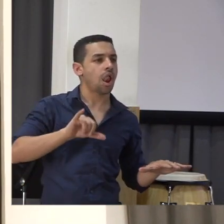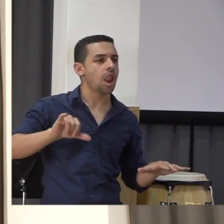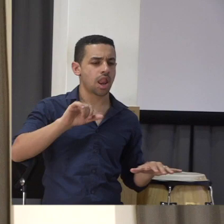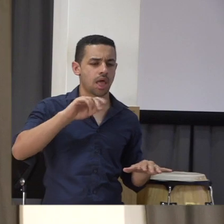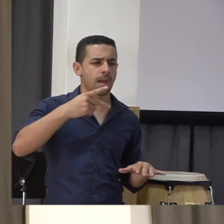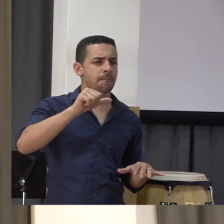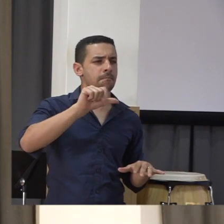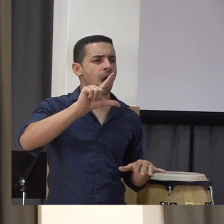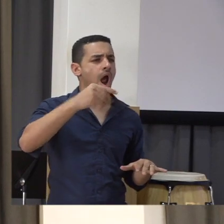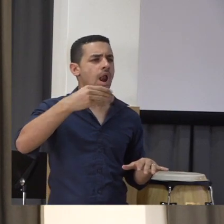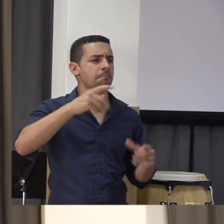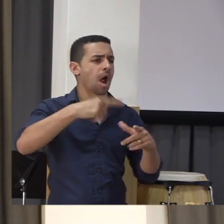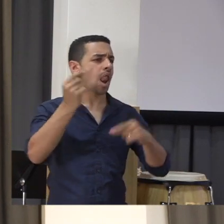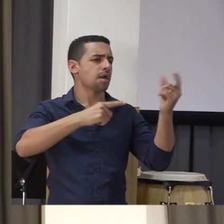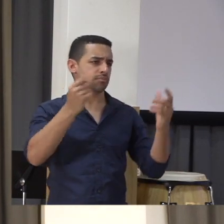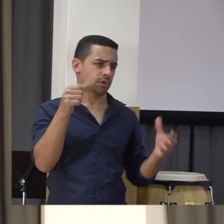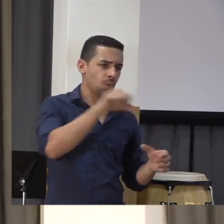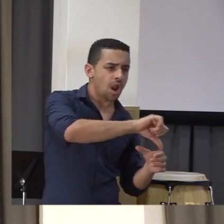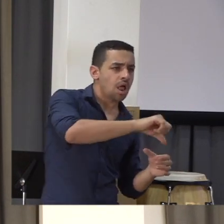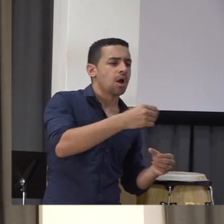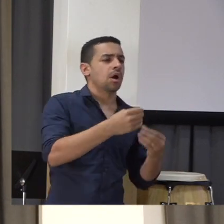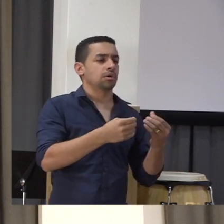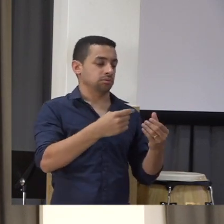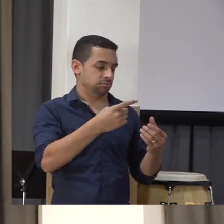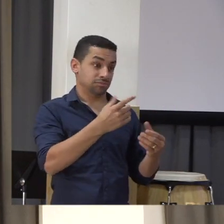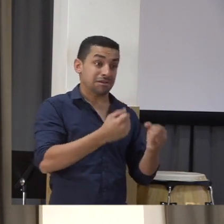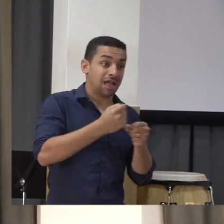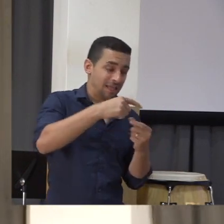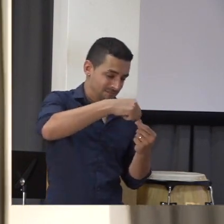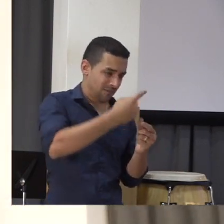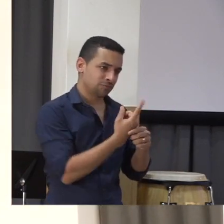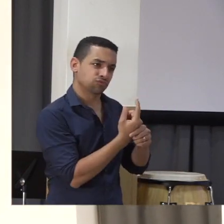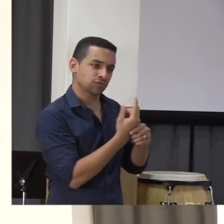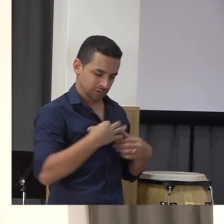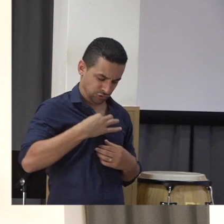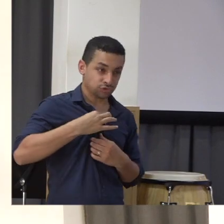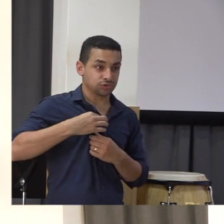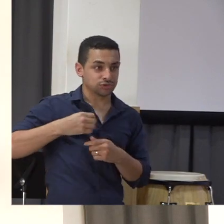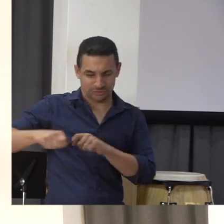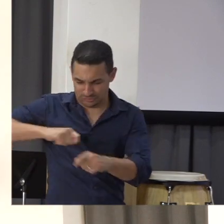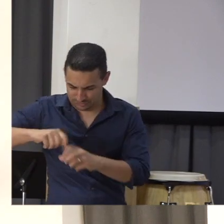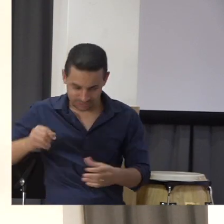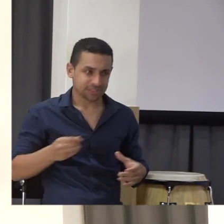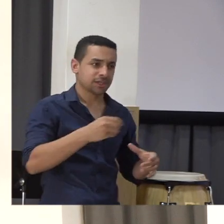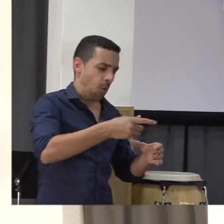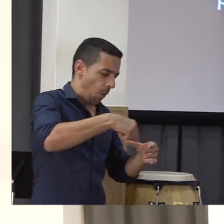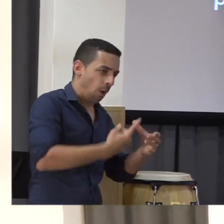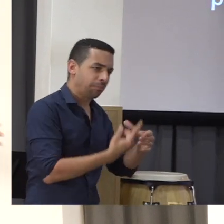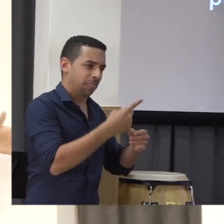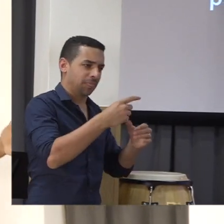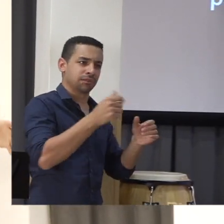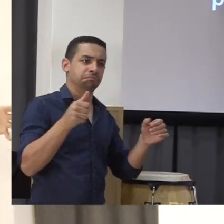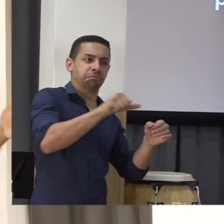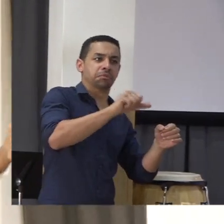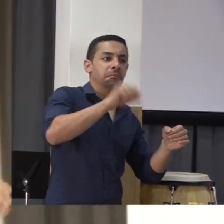palme dans une mèche que vous fabriquez avec un tissu de vêtements. Ah, les Africains, on voit les repères tout de